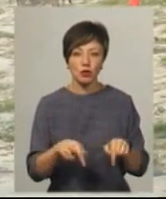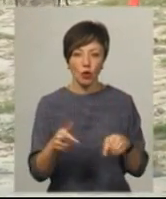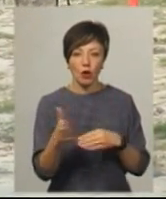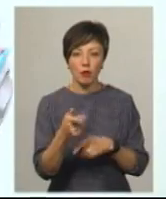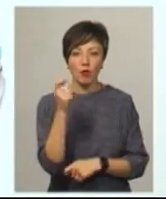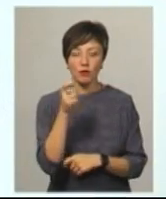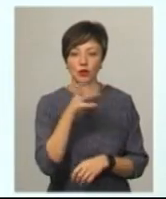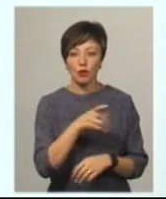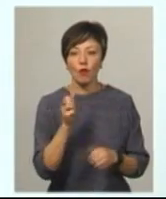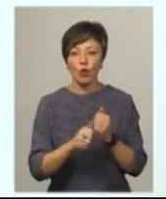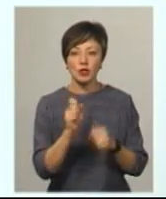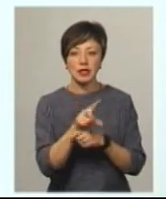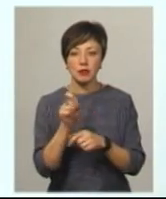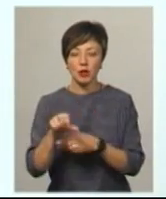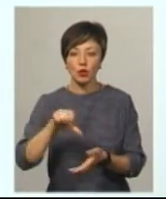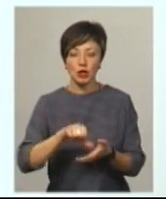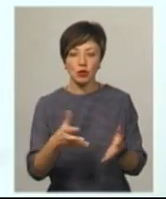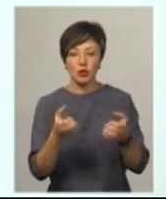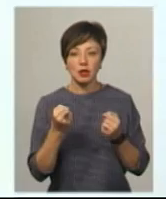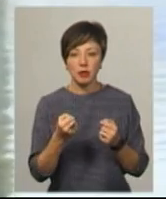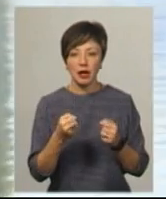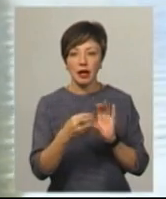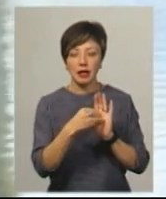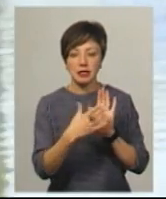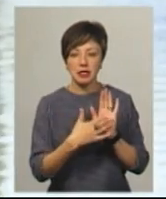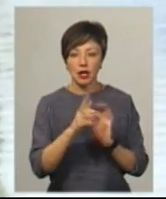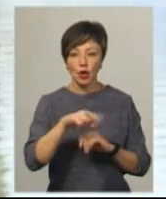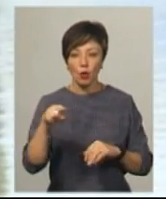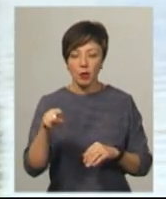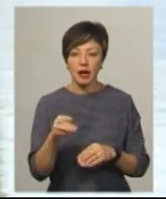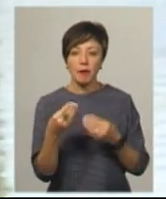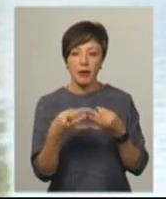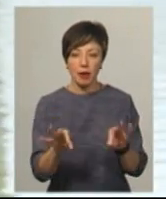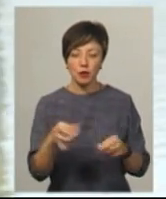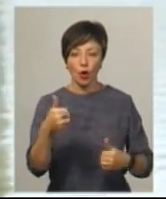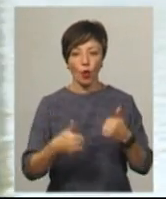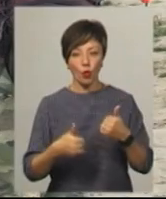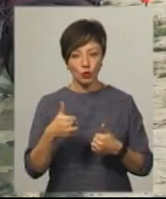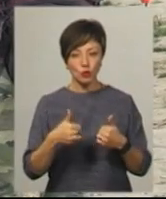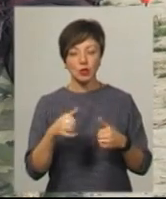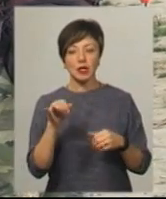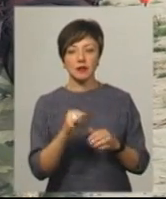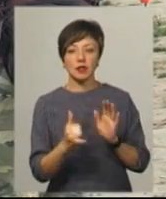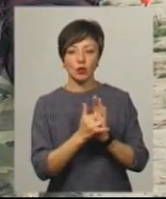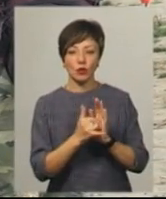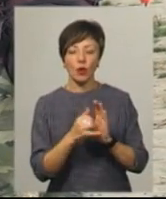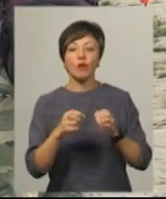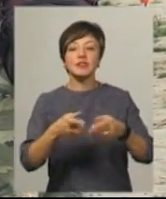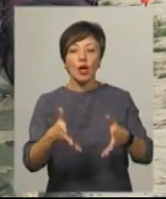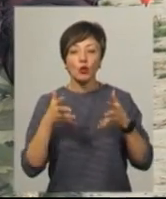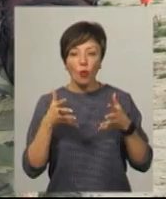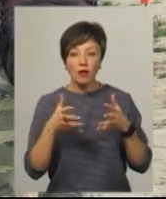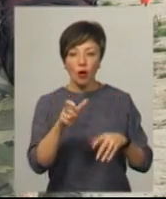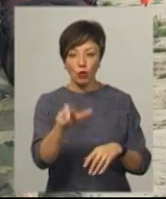риболовного сезону. У кожній дисципліні учасники отримують реєстраційний номер, який є перепусткою на конкурсі та атрибутом для встановлення особи спортсмена,